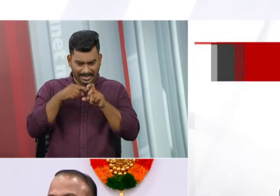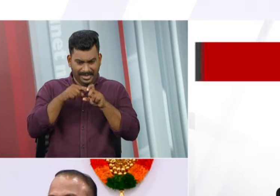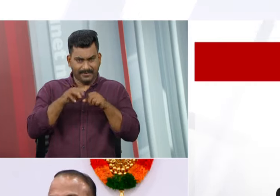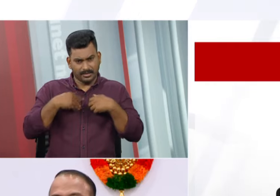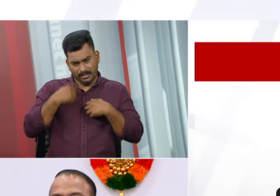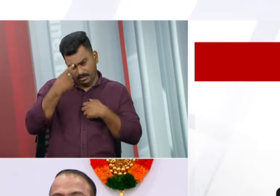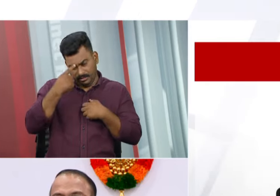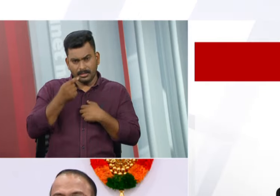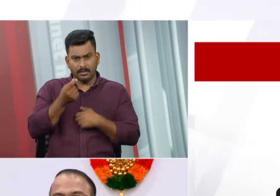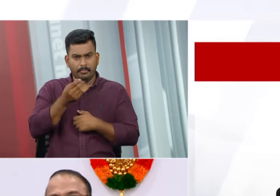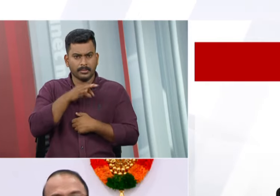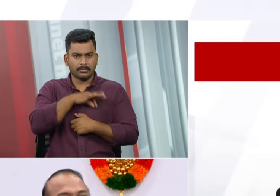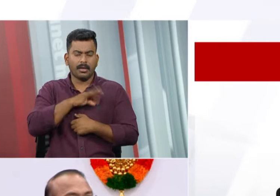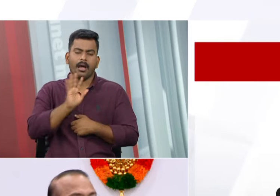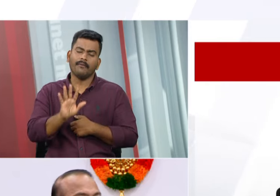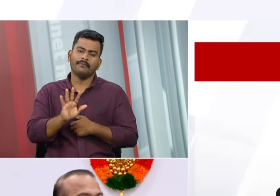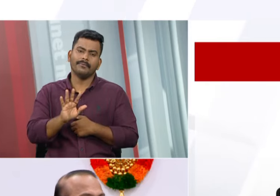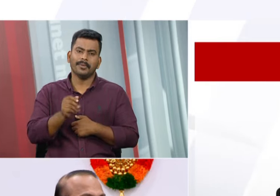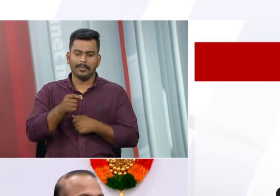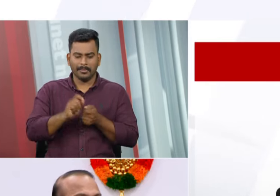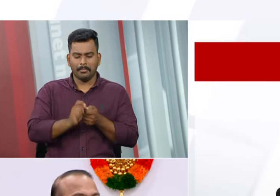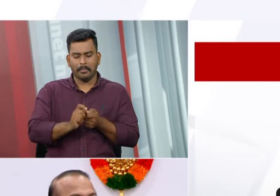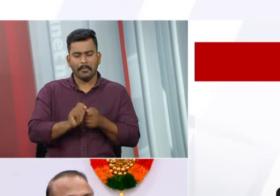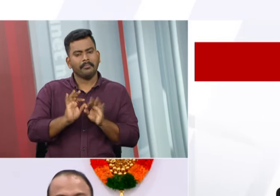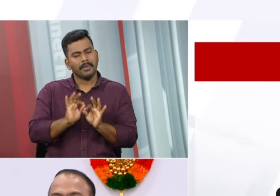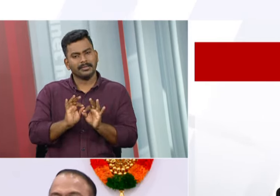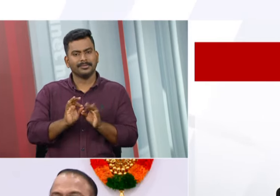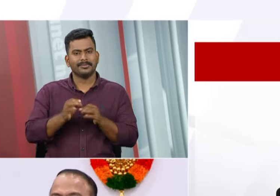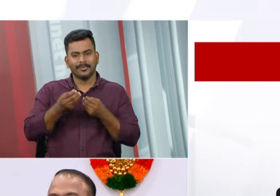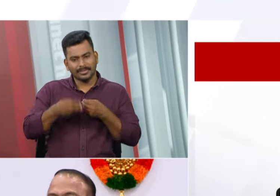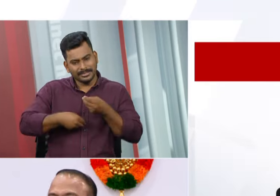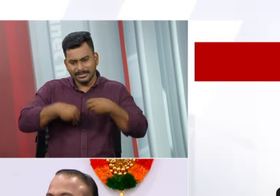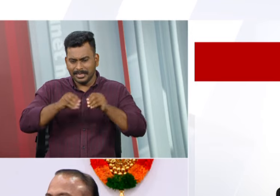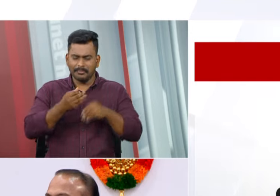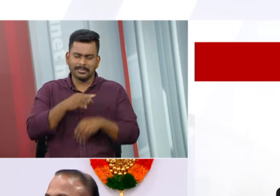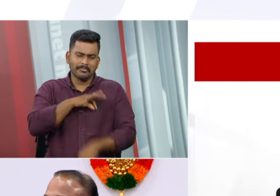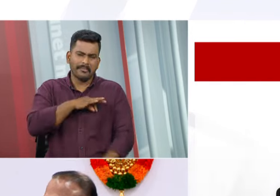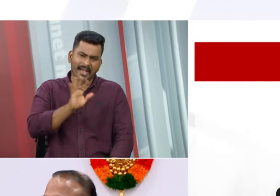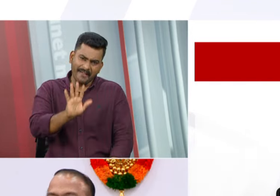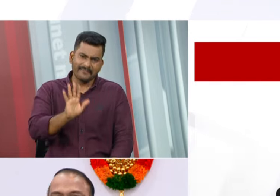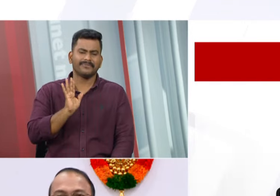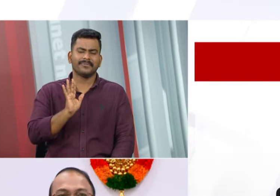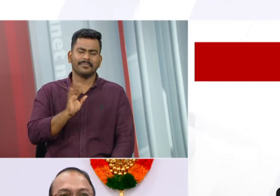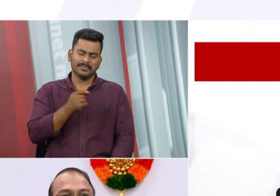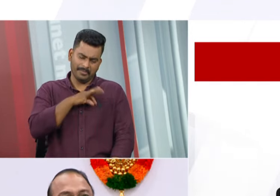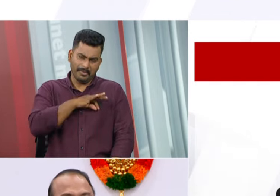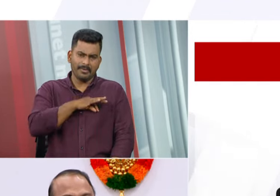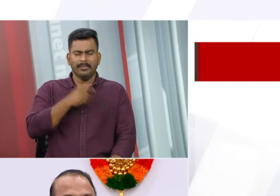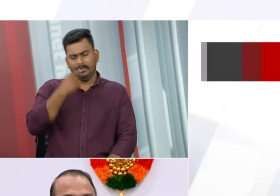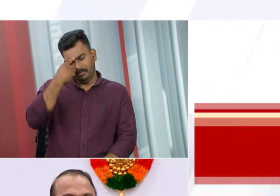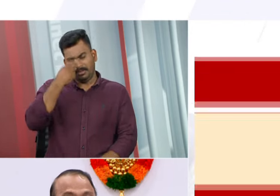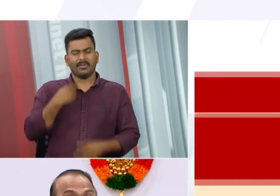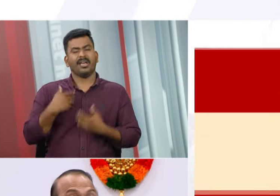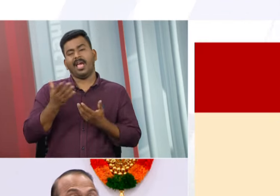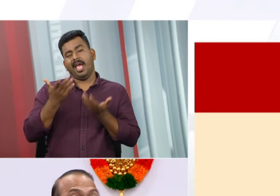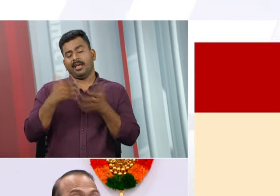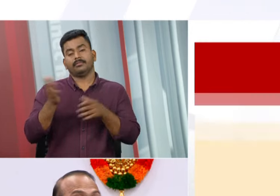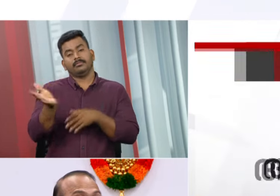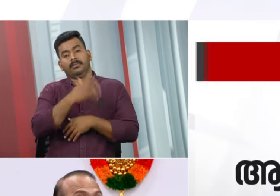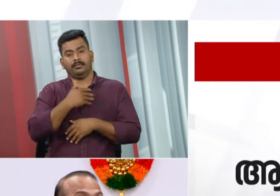വർദ്ധിക്കും, ഞങ്ങൾക്ക് കാണിക്കും കൂടും, അരവണയും പ്രസാദവും അപ്പവും ഒക്കെ വിറ്റുന്ന വിൽപ്പന കൂടും. പക്ഷെ